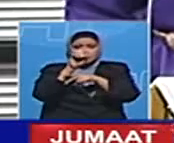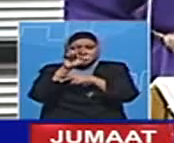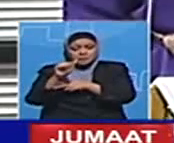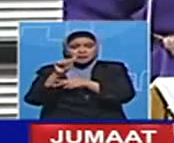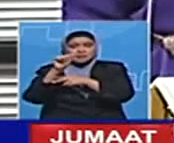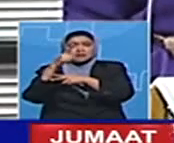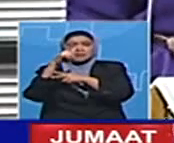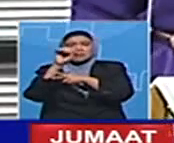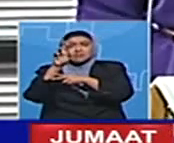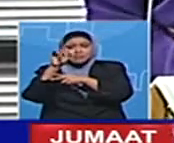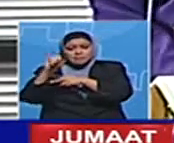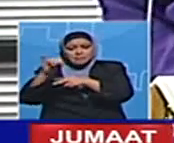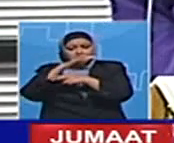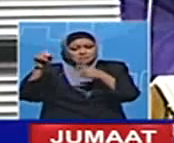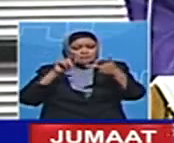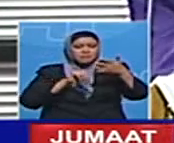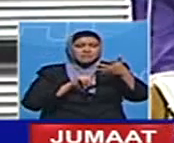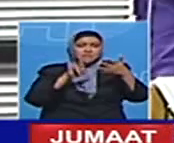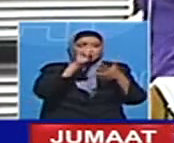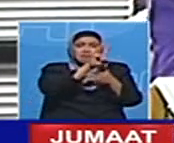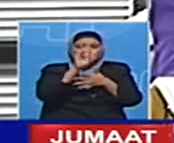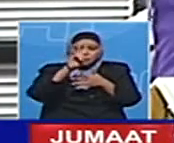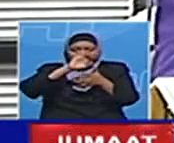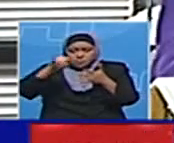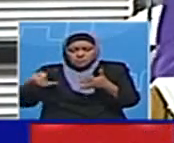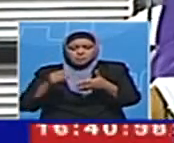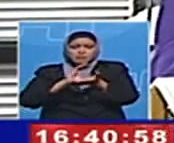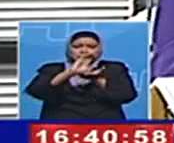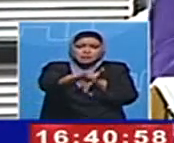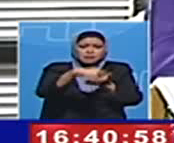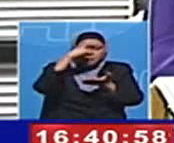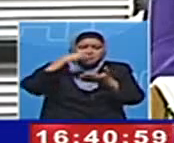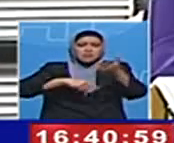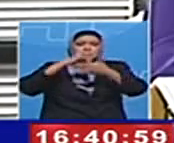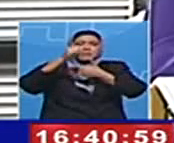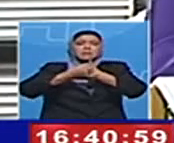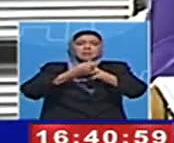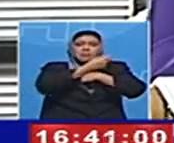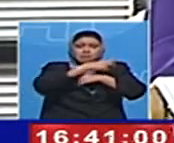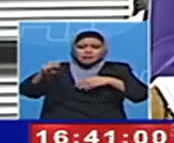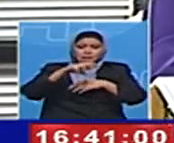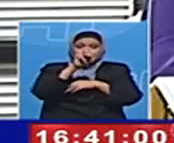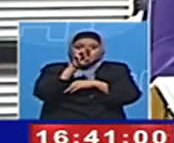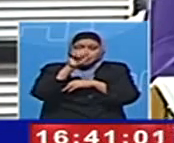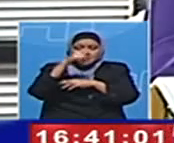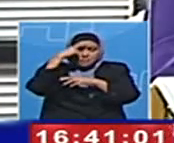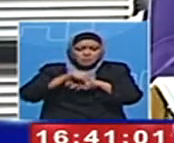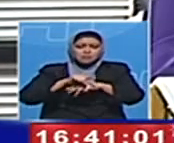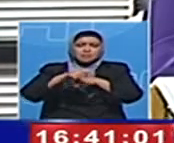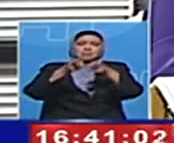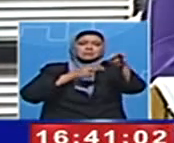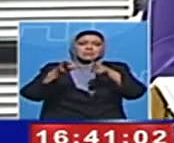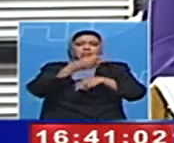Lestari serta kelima 67 juta diperuntukkan bagi projek kenderaan bas Mara untuk pengendalian pengangkutan